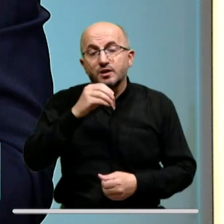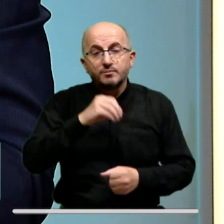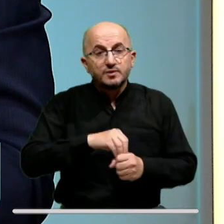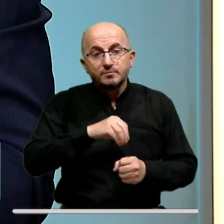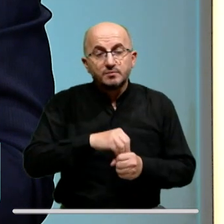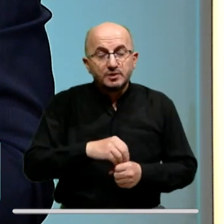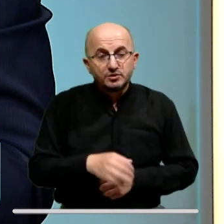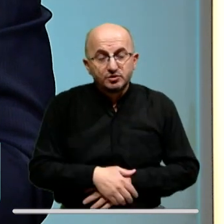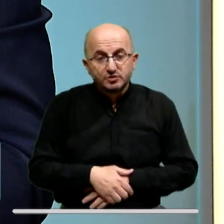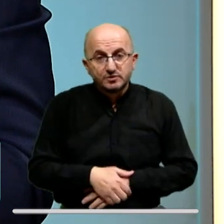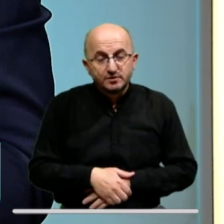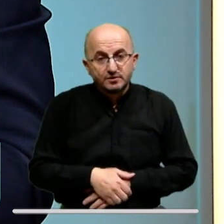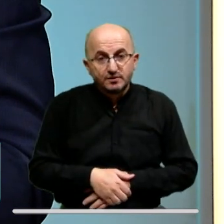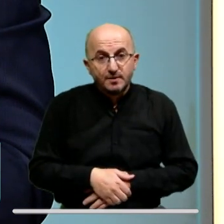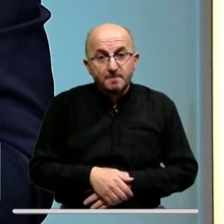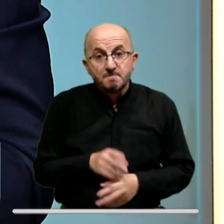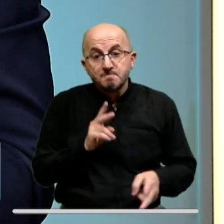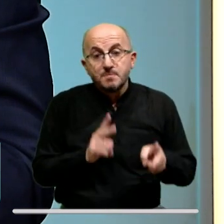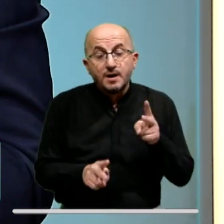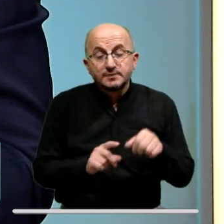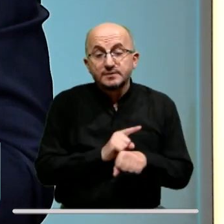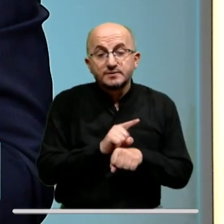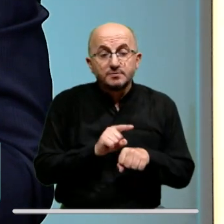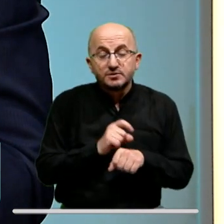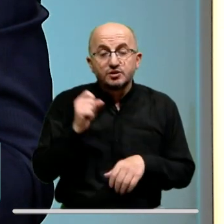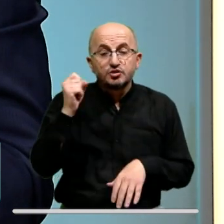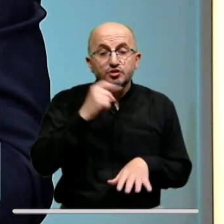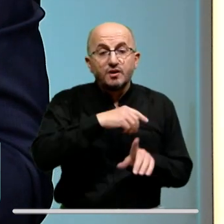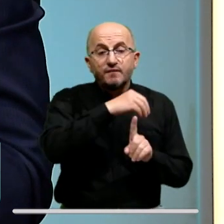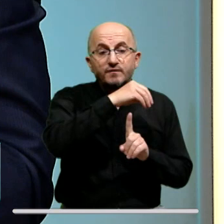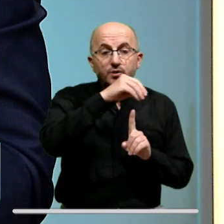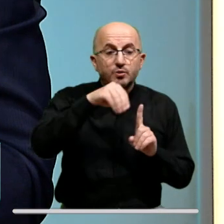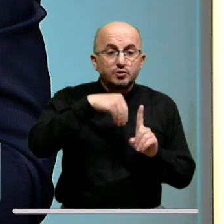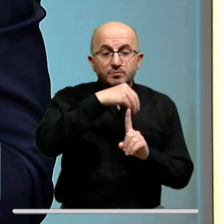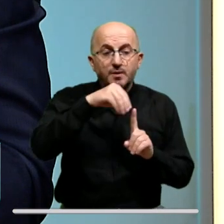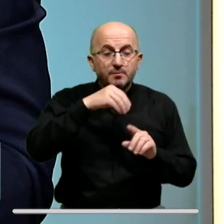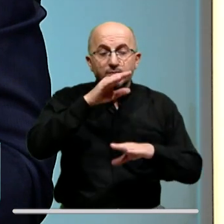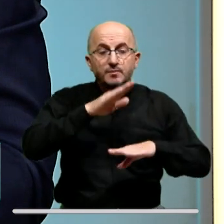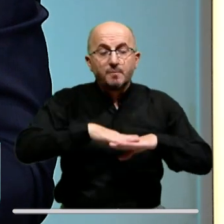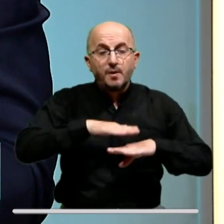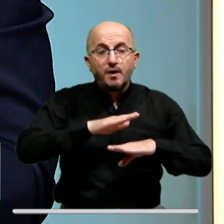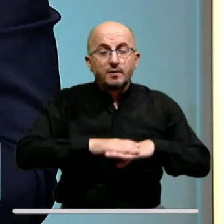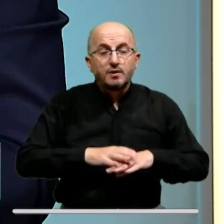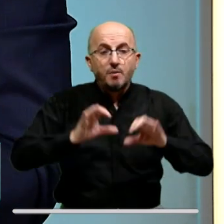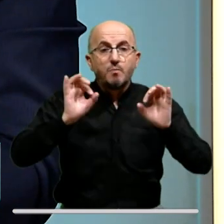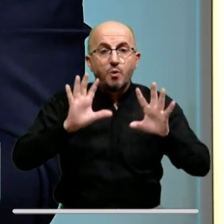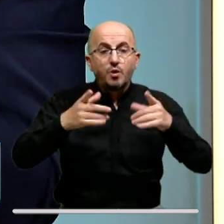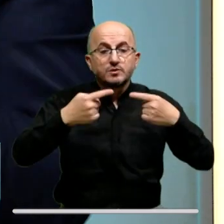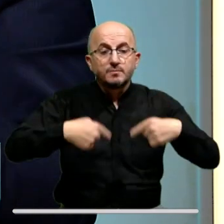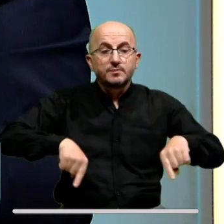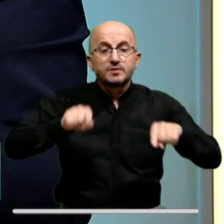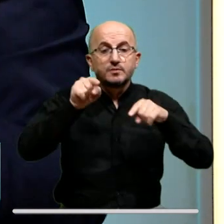olarak öğretebilmek için bazı zamanlarda o Şafii hocamıza imamlık yaptırırdı. Böylece biz